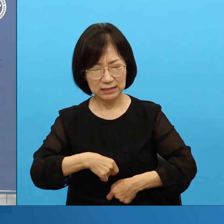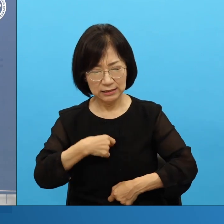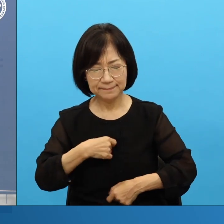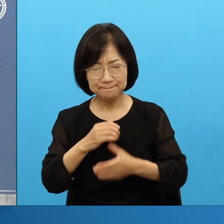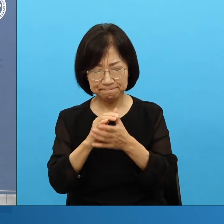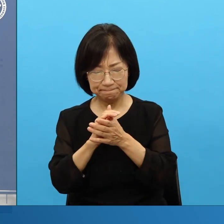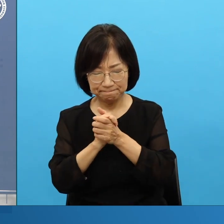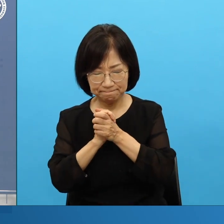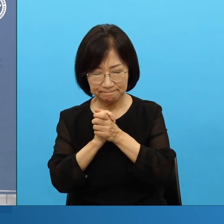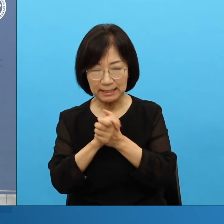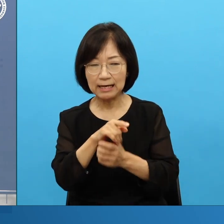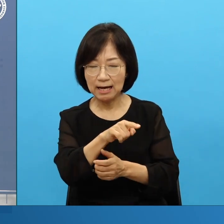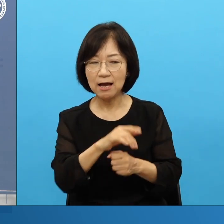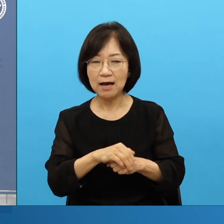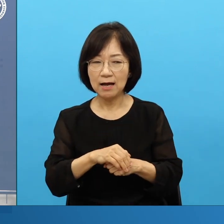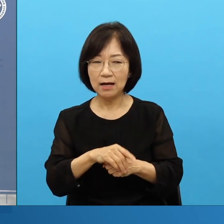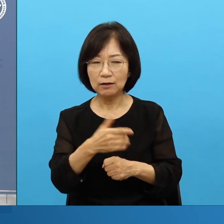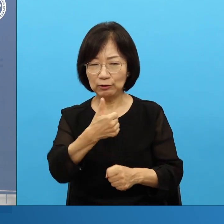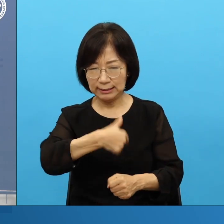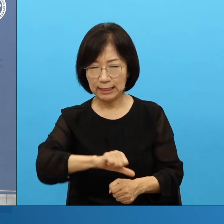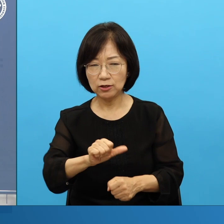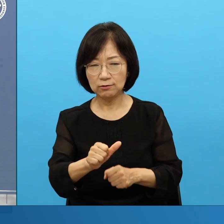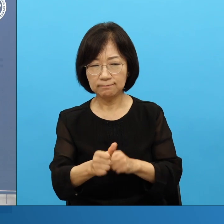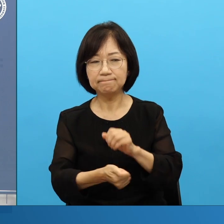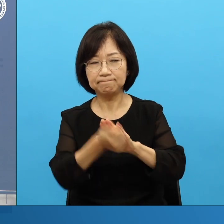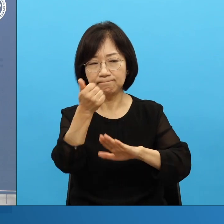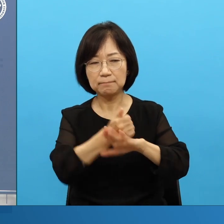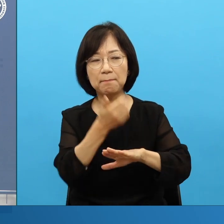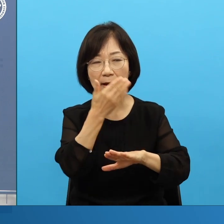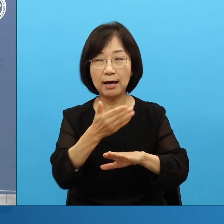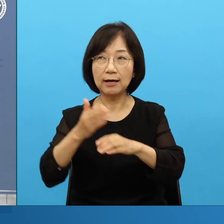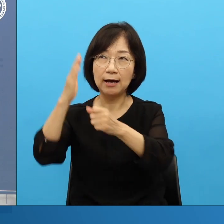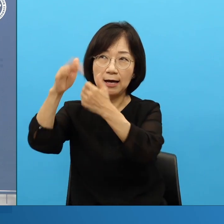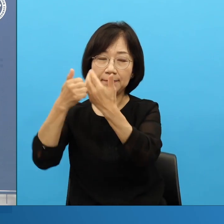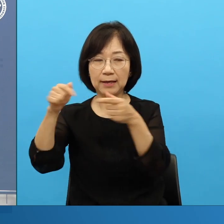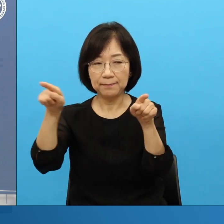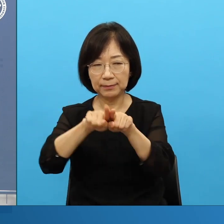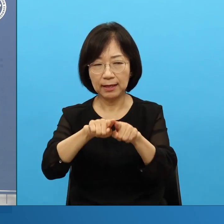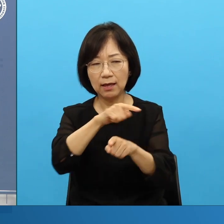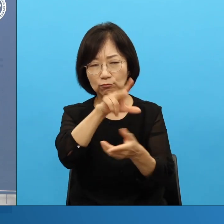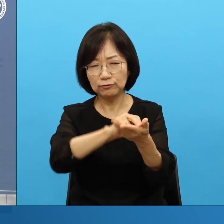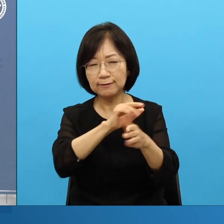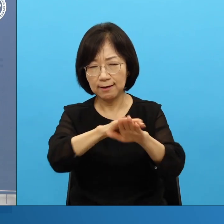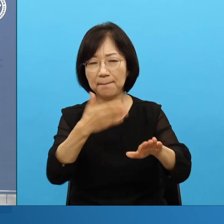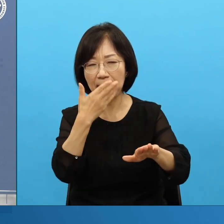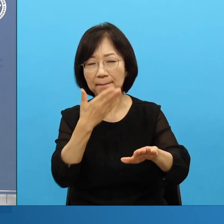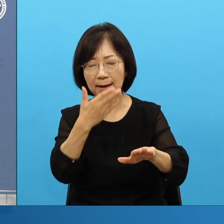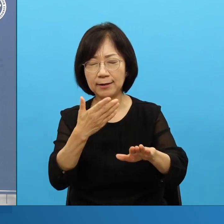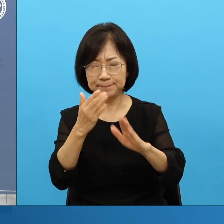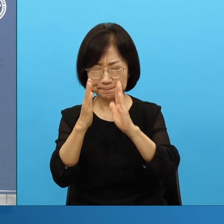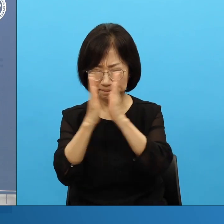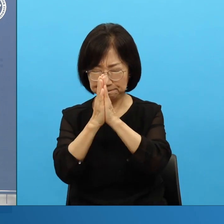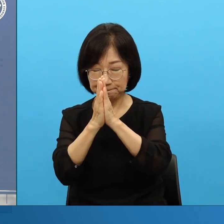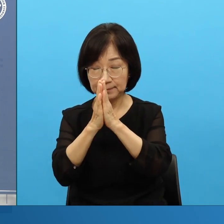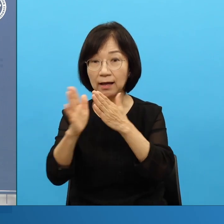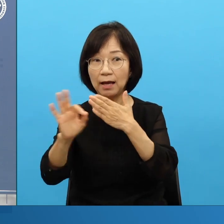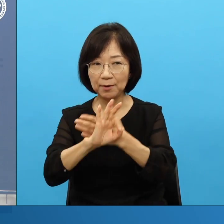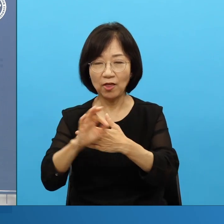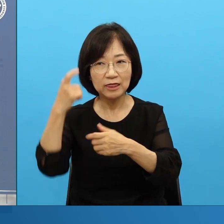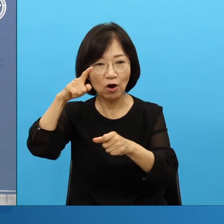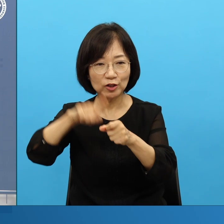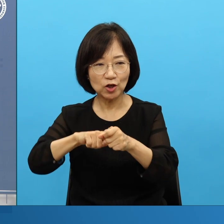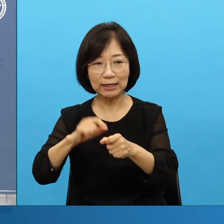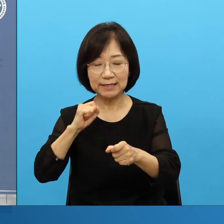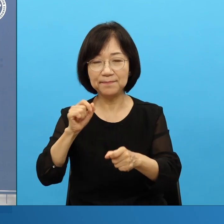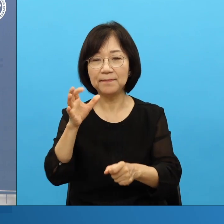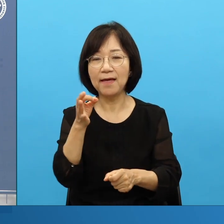my son," 하나님이 정말 함께 하실 거야. and God will truly be with him, 그 영적 에너지는요 압니다. that spiritual energy,